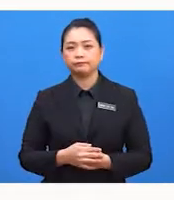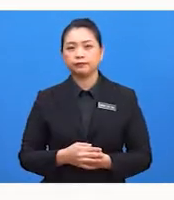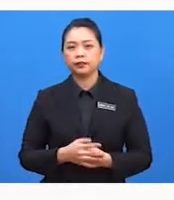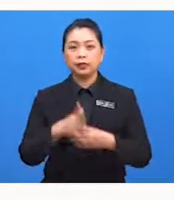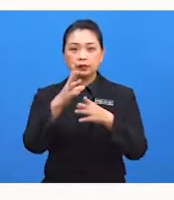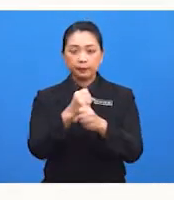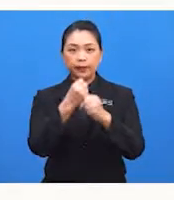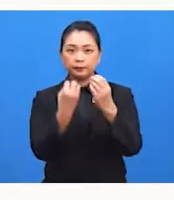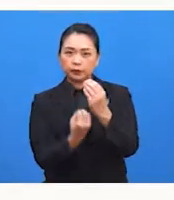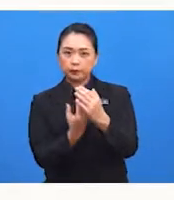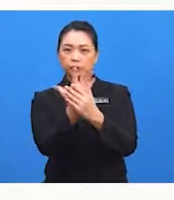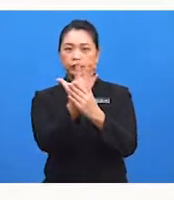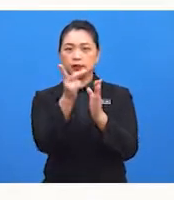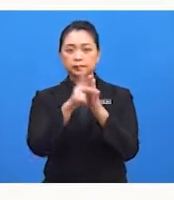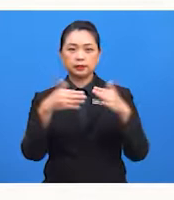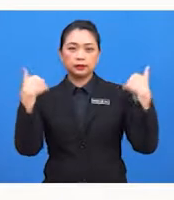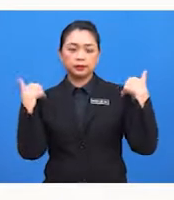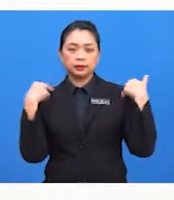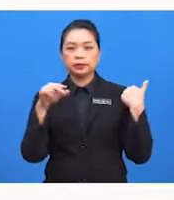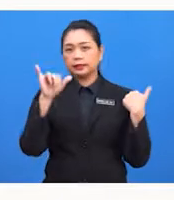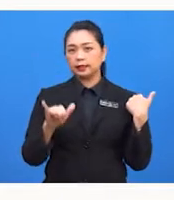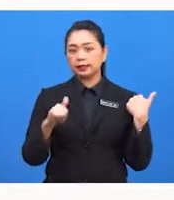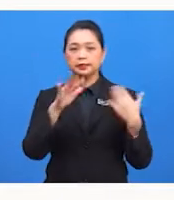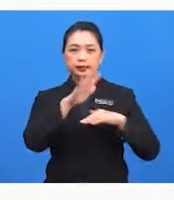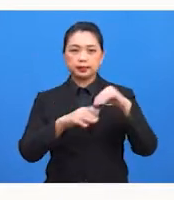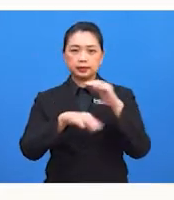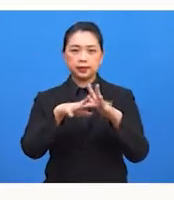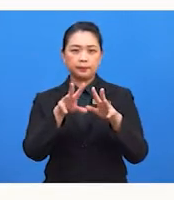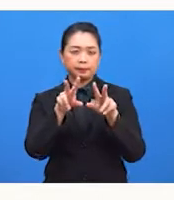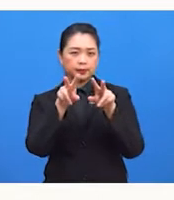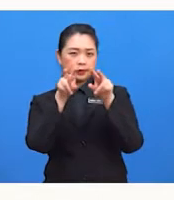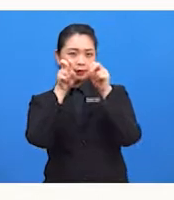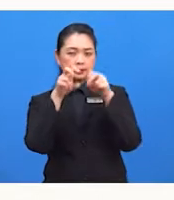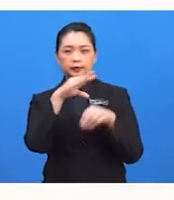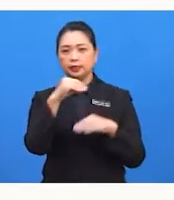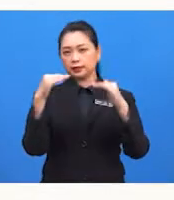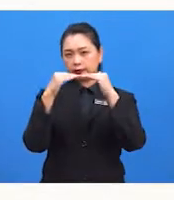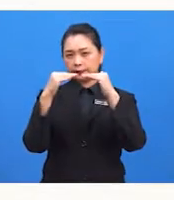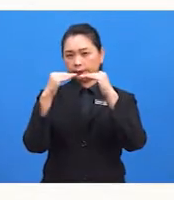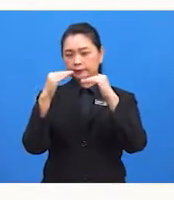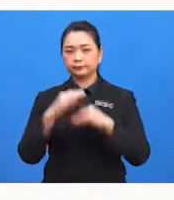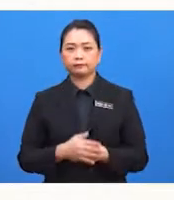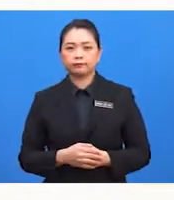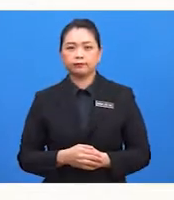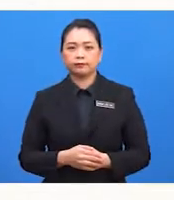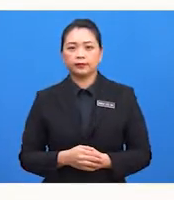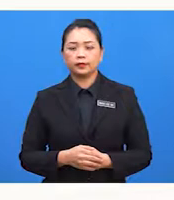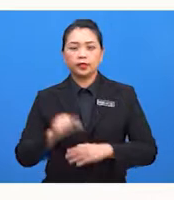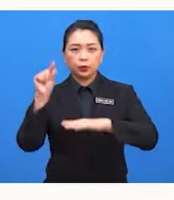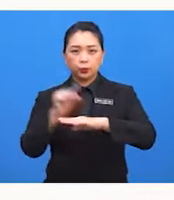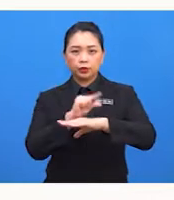selesa, menarik dan seimbang. Ia juga digunakan dalam ciptaan